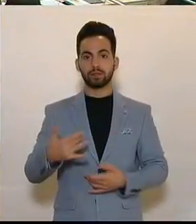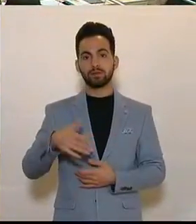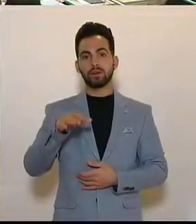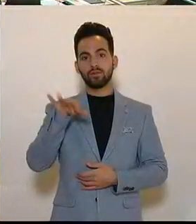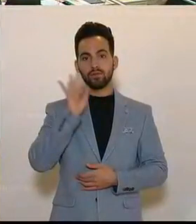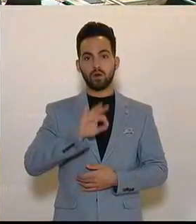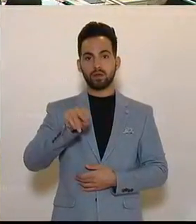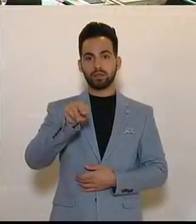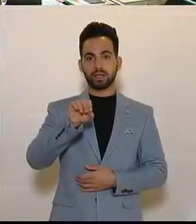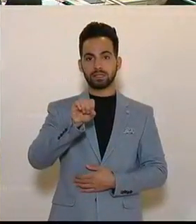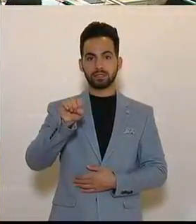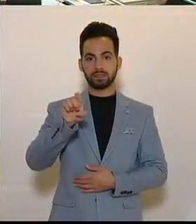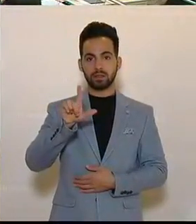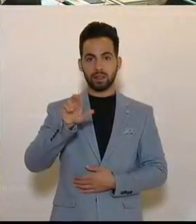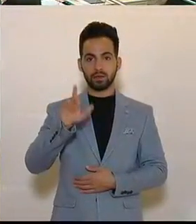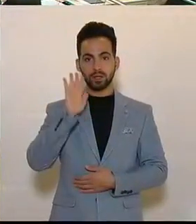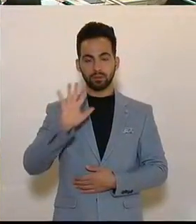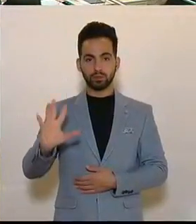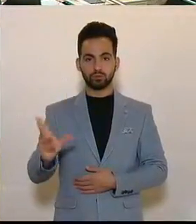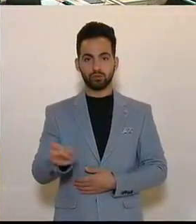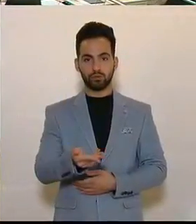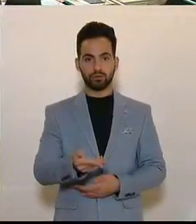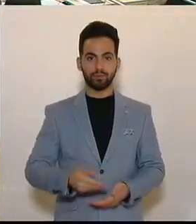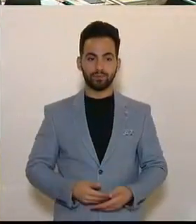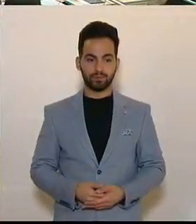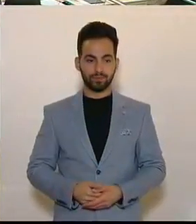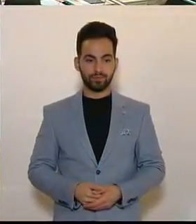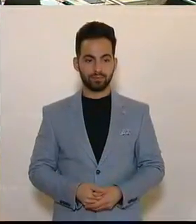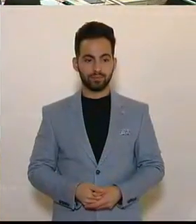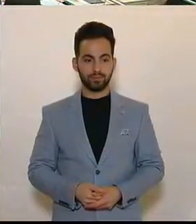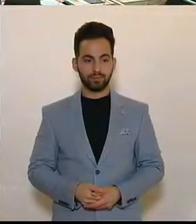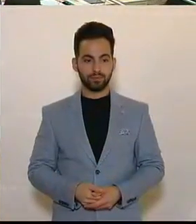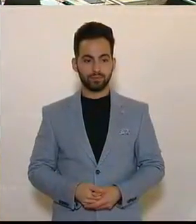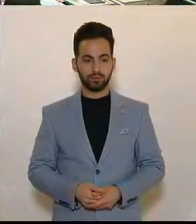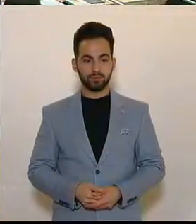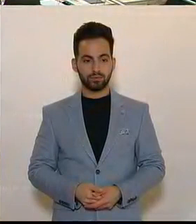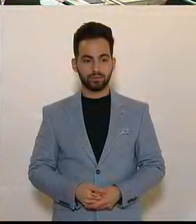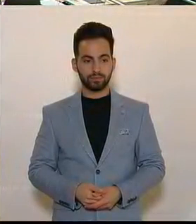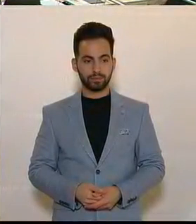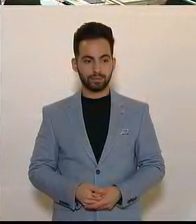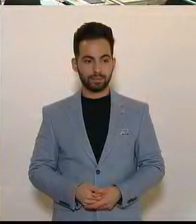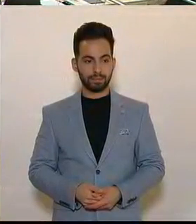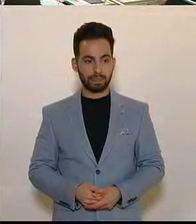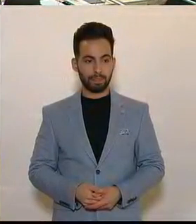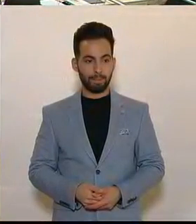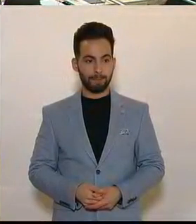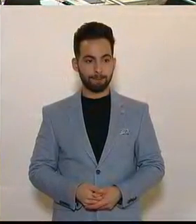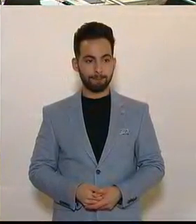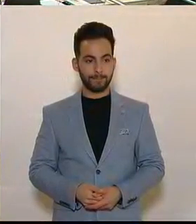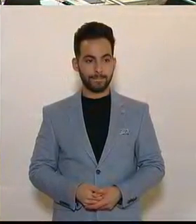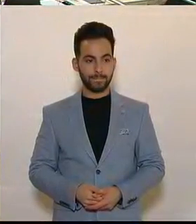von Trennungskindern ein, anlässlich des heutigen Tags der Kinderrechte. Und jetzt am Weg zum Rednerpult ist Barbara Nessler von den